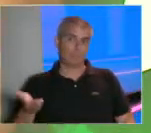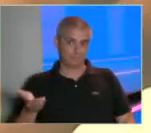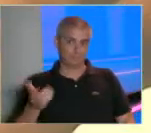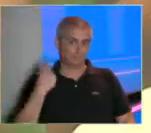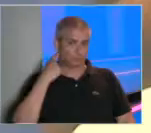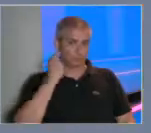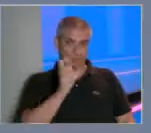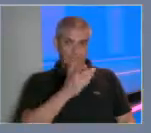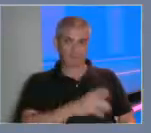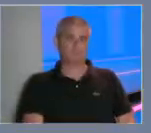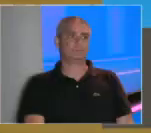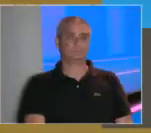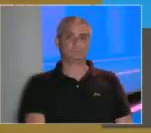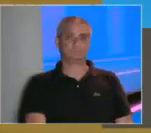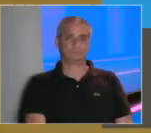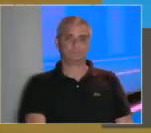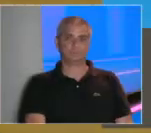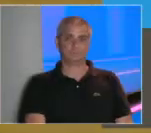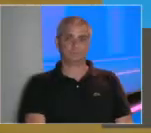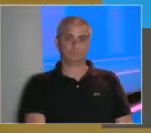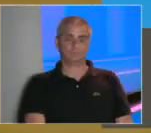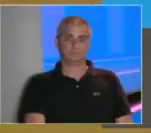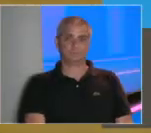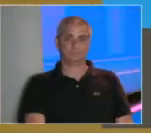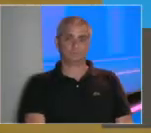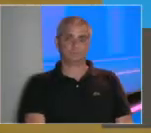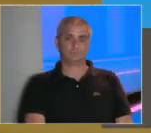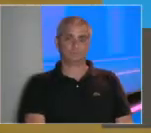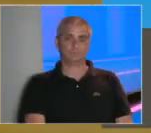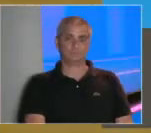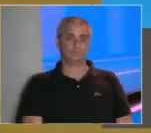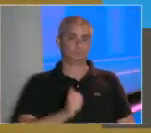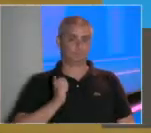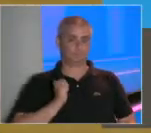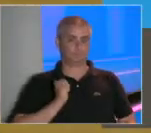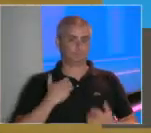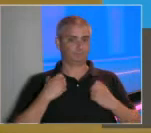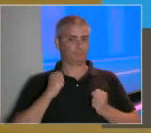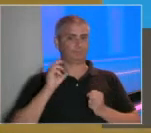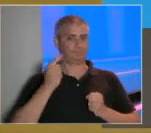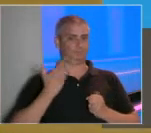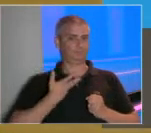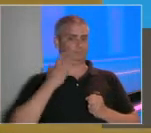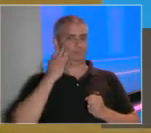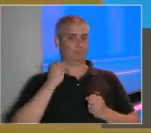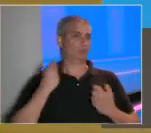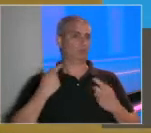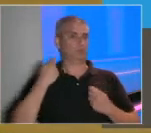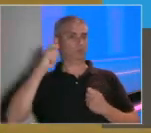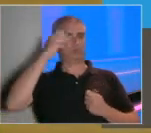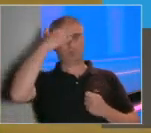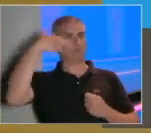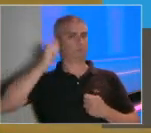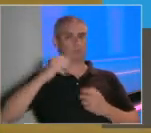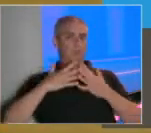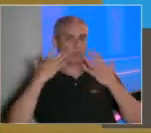בואו נשמע קטע מהוועדה, הנה. בעוד צה"ל ומערכת הביטחון נהנים מיוקרה מאוד גדולה, מוסד עם היוקרה הכי